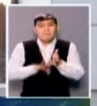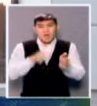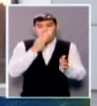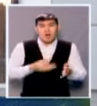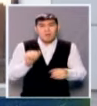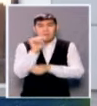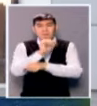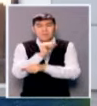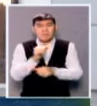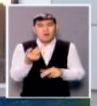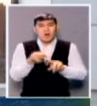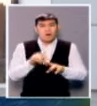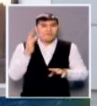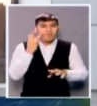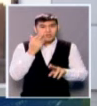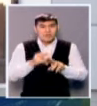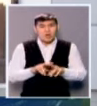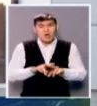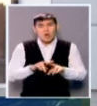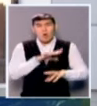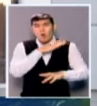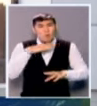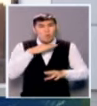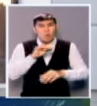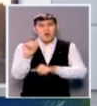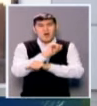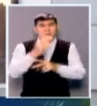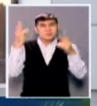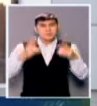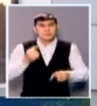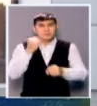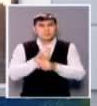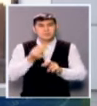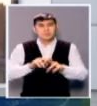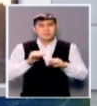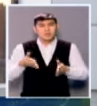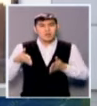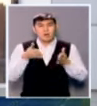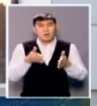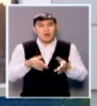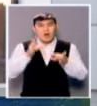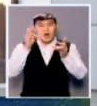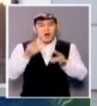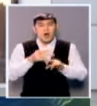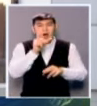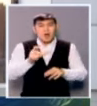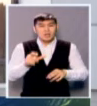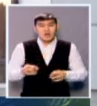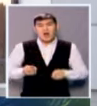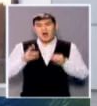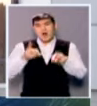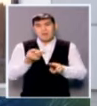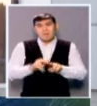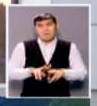Олар көбіне көп жол көлік оқиғаларын жасайды және де банағы жолда жаяу жүргіншілерге өте қауіп төндіреді